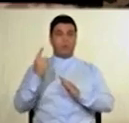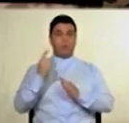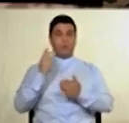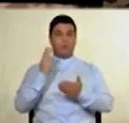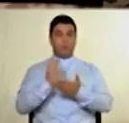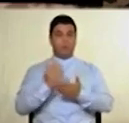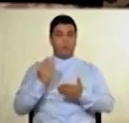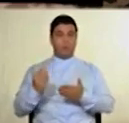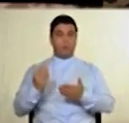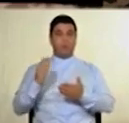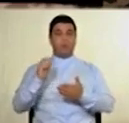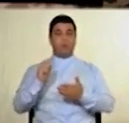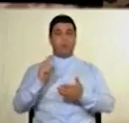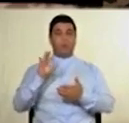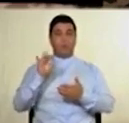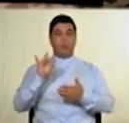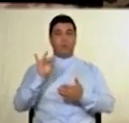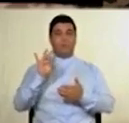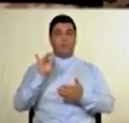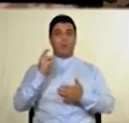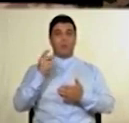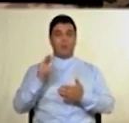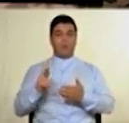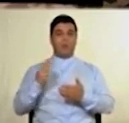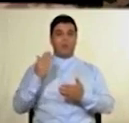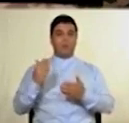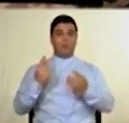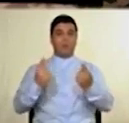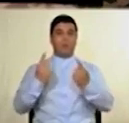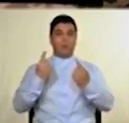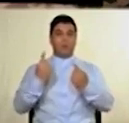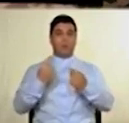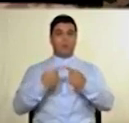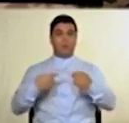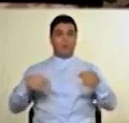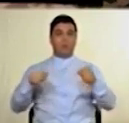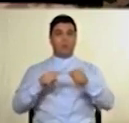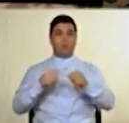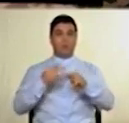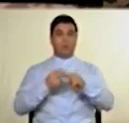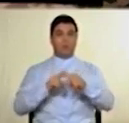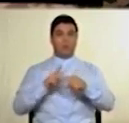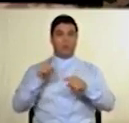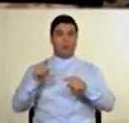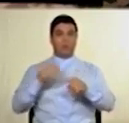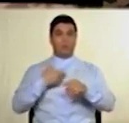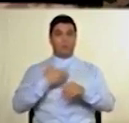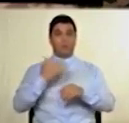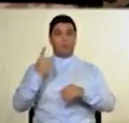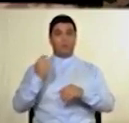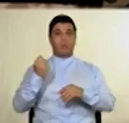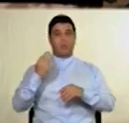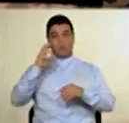demak, Ahamoniylar imperiyasi, ya'ni imperialistik yirik bir hududlarni, ya'ni imperiya deganda biz bir